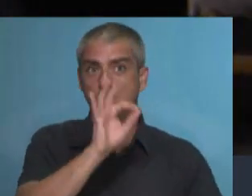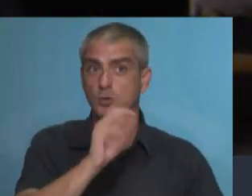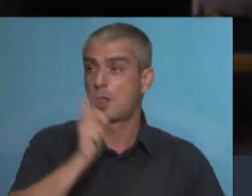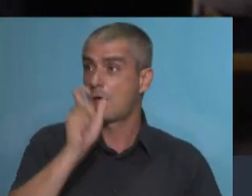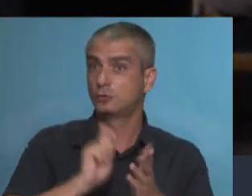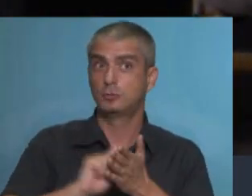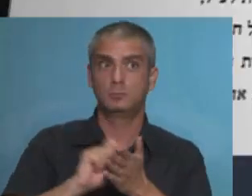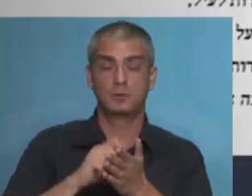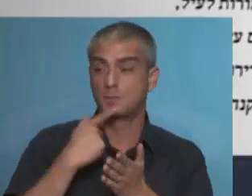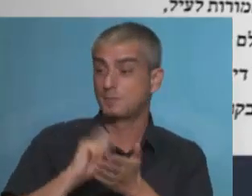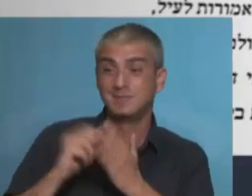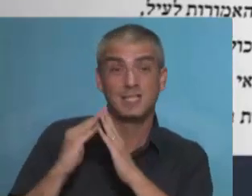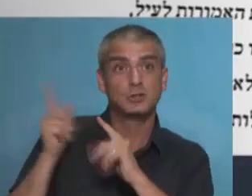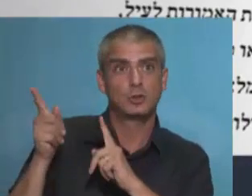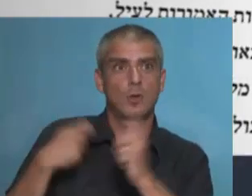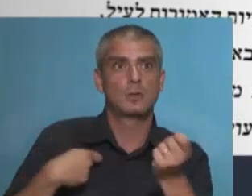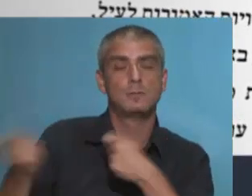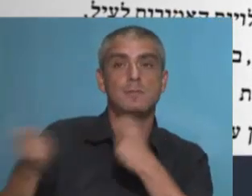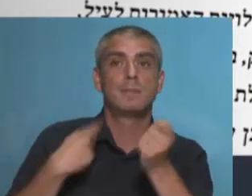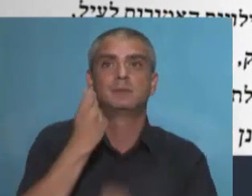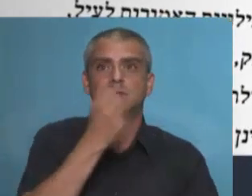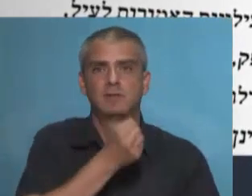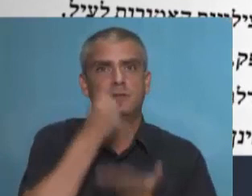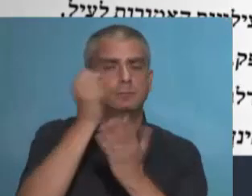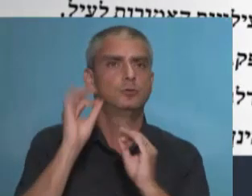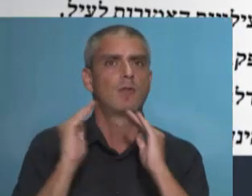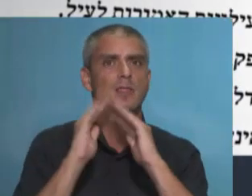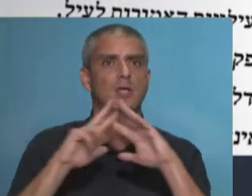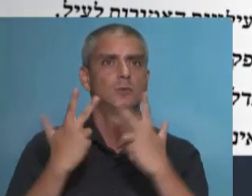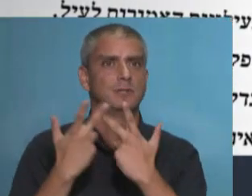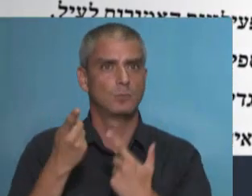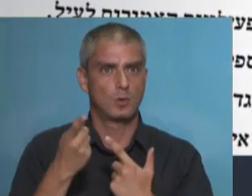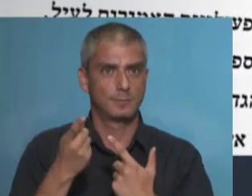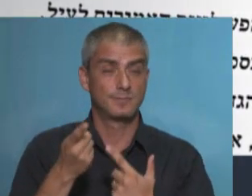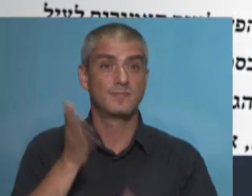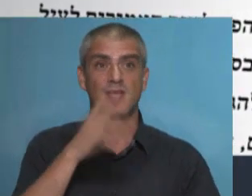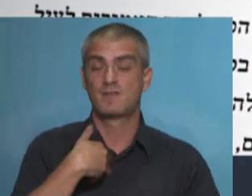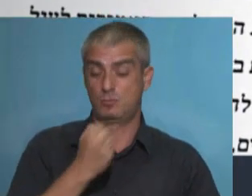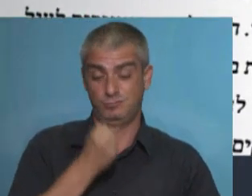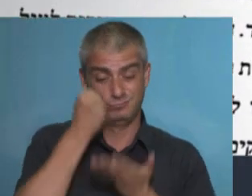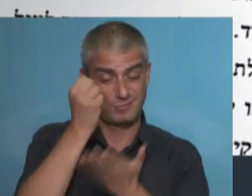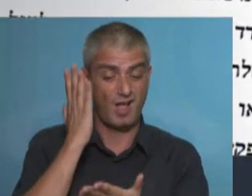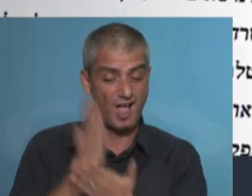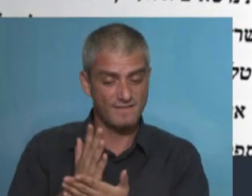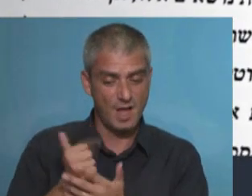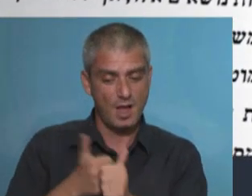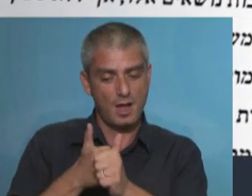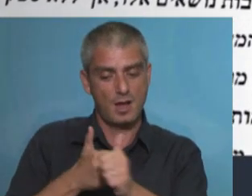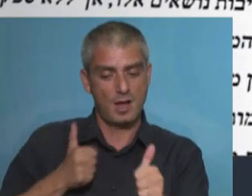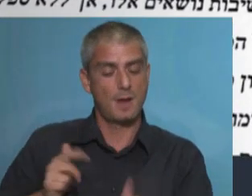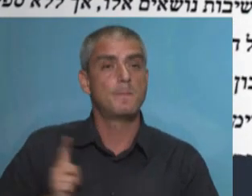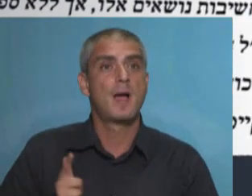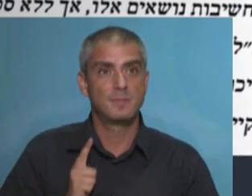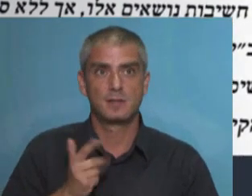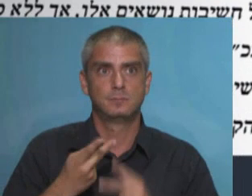טוענים שמשרד השיכון מבזבז את הכספים שהוקצו לדיור הציבורי. על אף הקצאת התקציבים, תור הממתינים לדירות דיור ציבורי